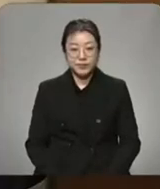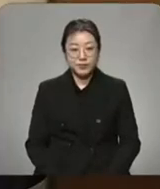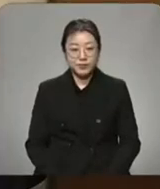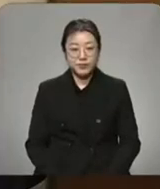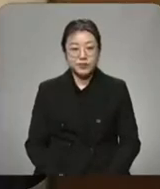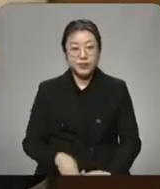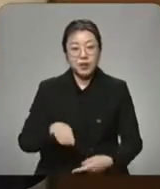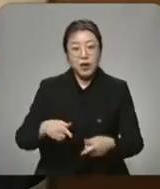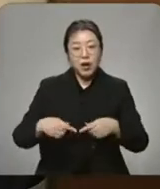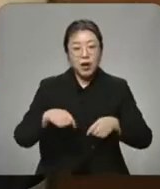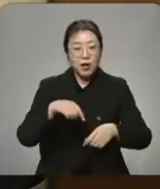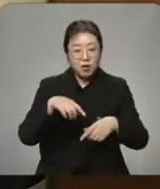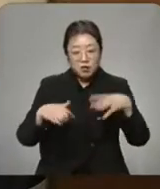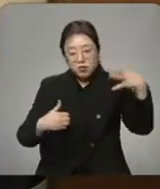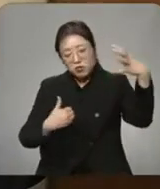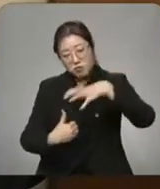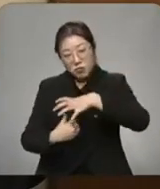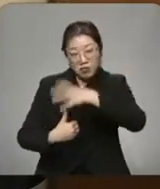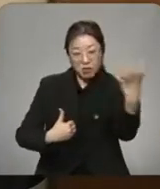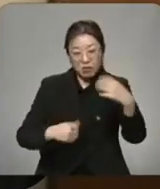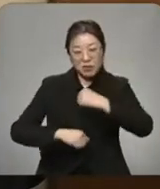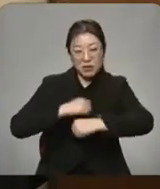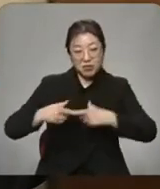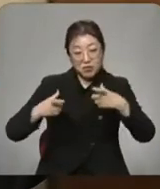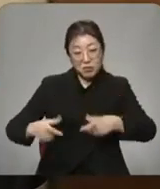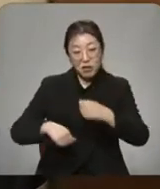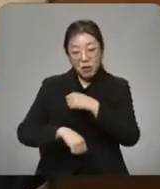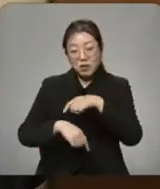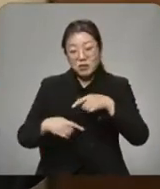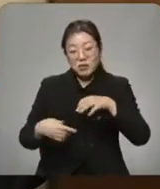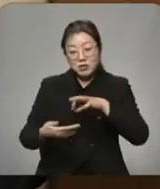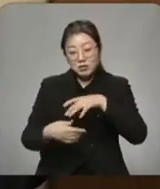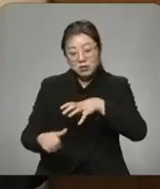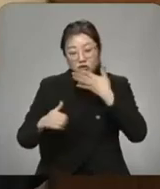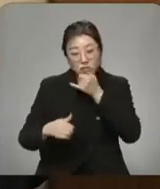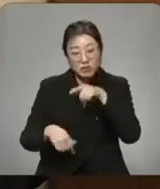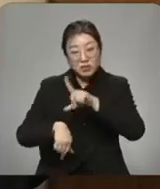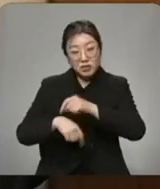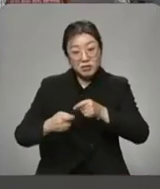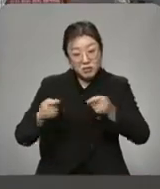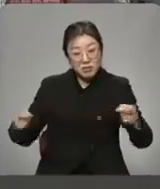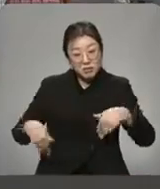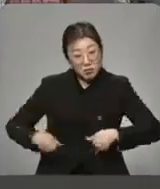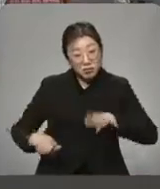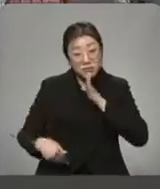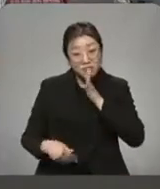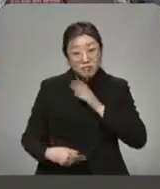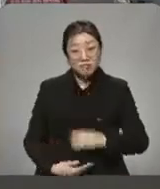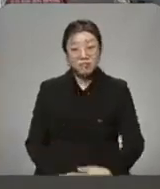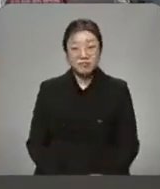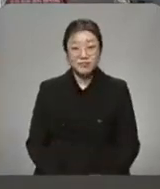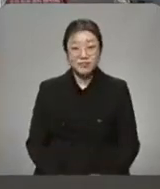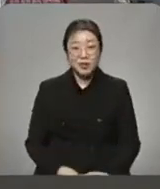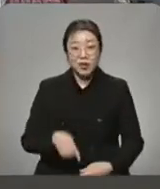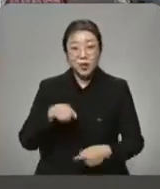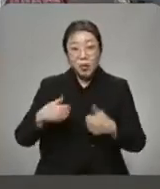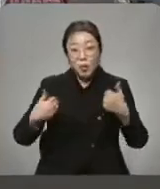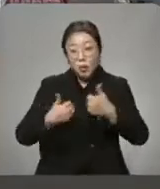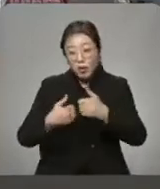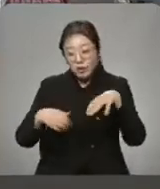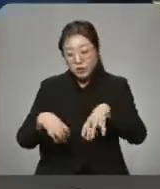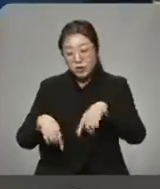규제자유 특구로서 활동할 수 있는 기간을 늘리는 게 탑 프라이어리가 돼야 합니다. 지원위원회 회의장